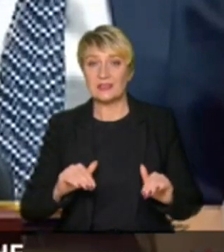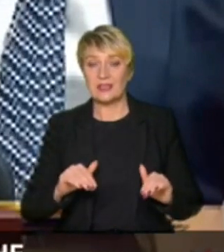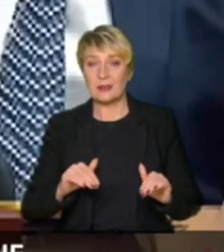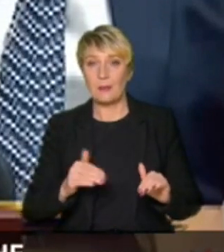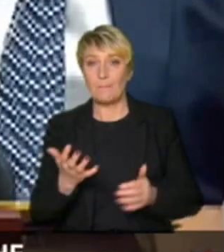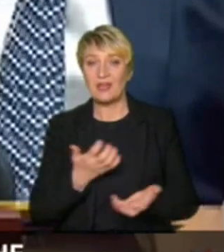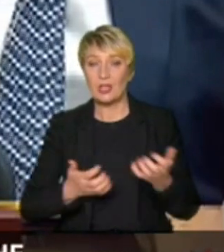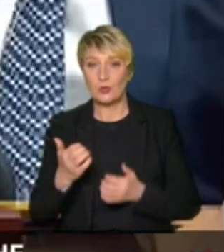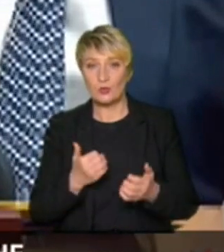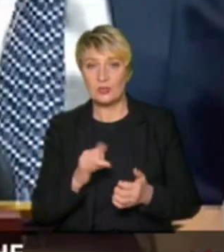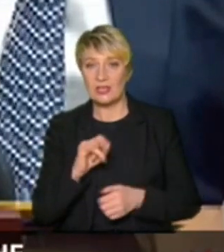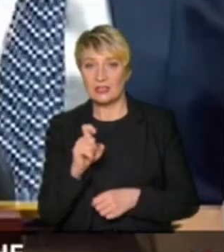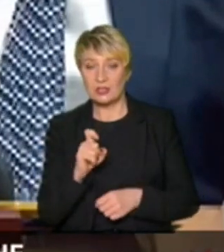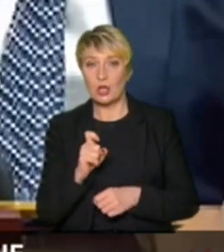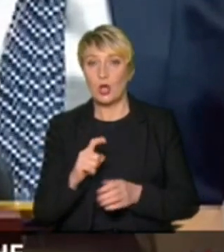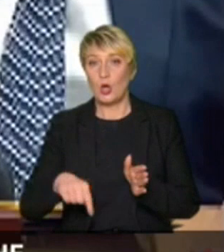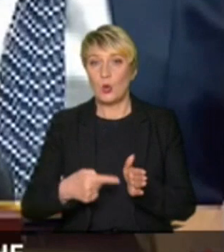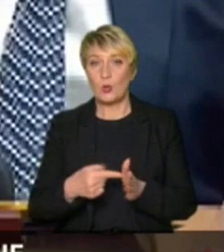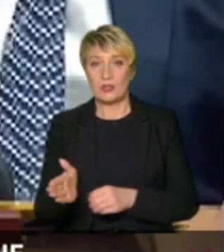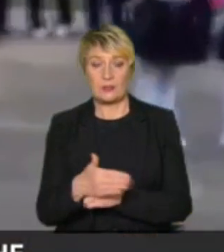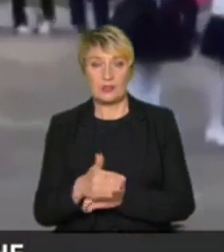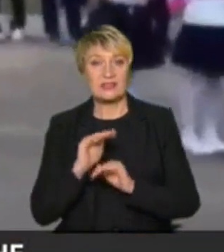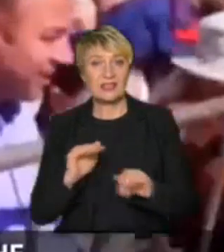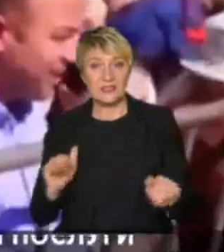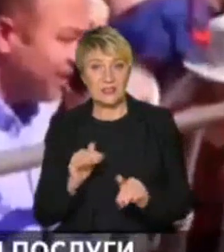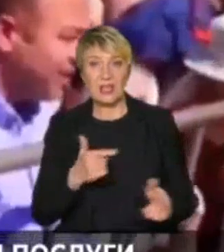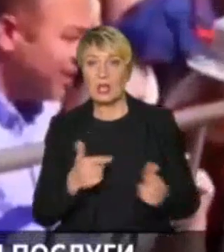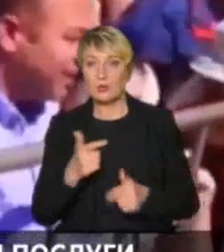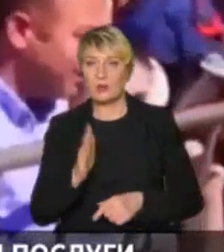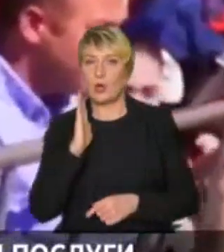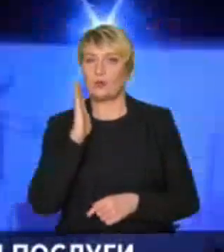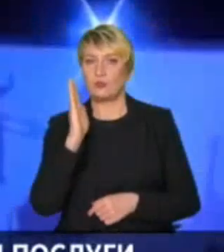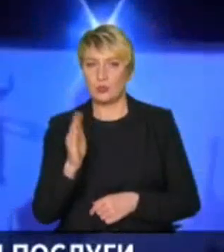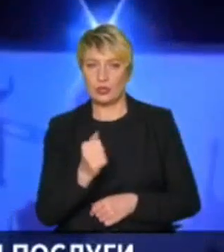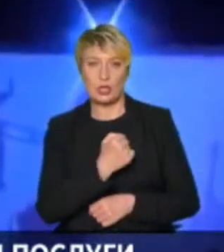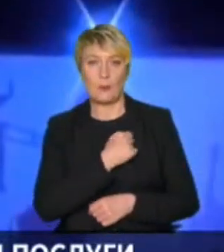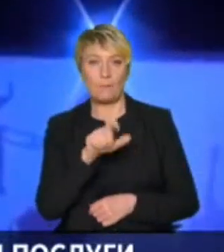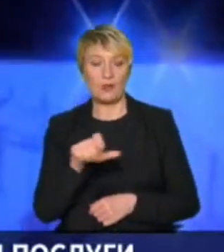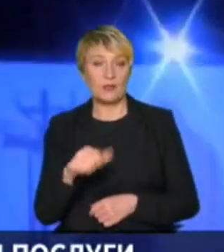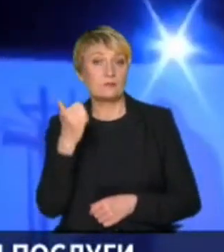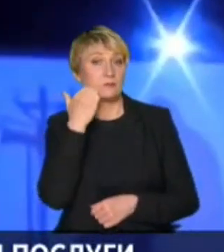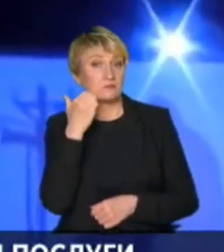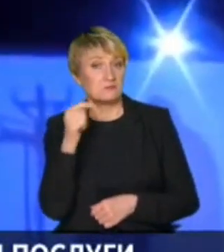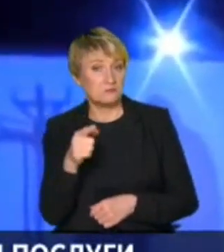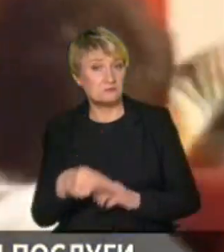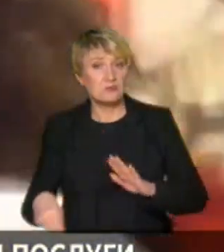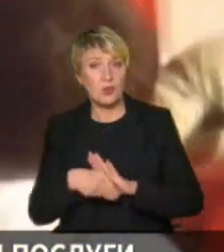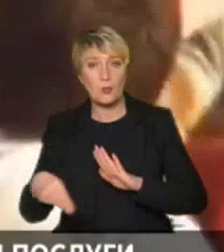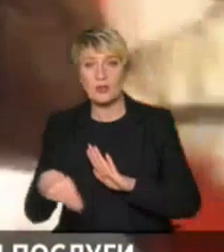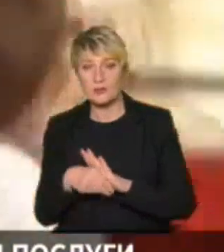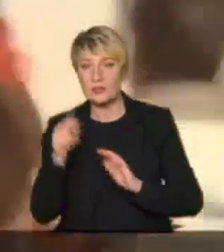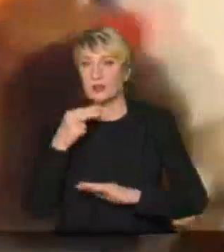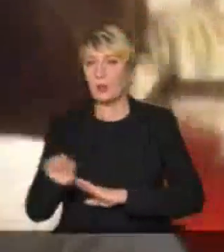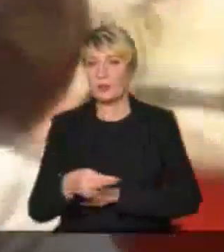Маріуполь, котрим із дітей готували будущих бойовиків. А поки представники Кремля разом зі своїм проплаченим пулом